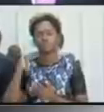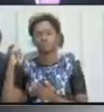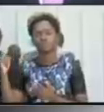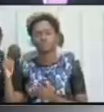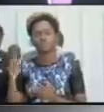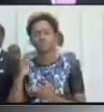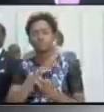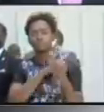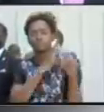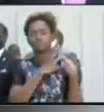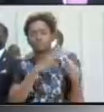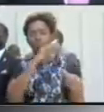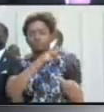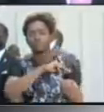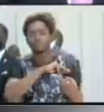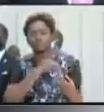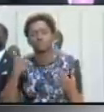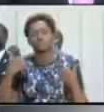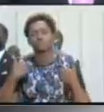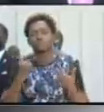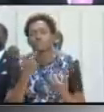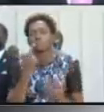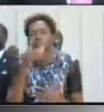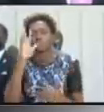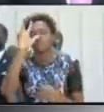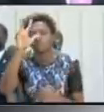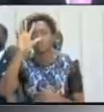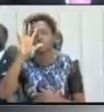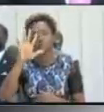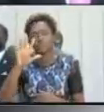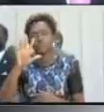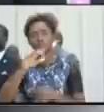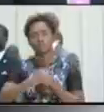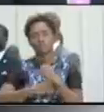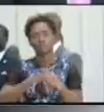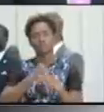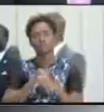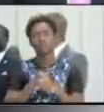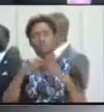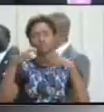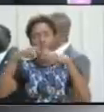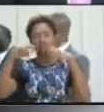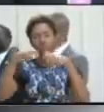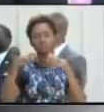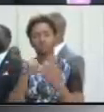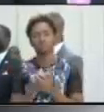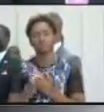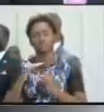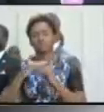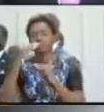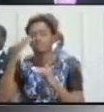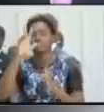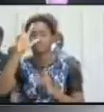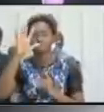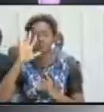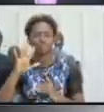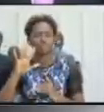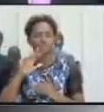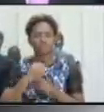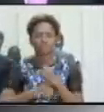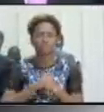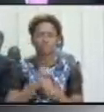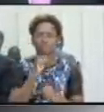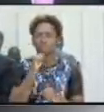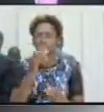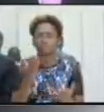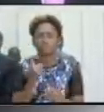magistrat dans le discours, les 10 à 35 ans depuis que Jérémy était en courant. Après 35 ans, ça veut dire que ce n'est pas possible. C'est pour nous